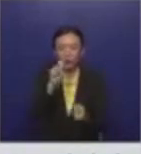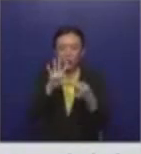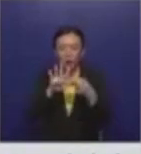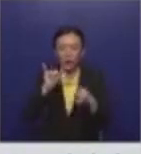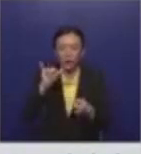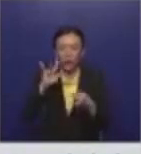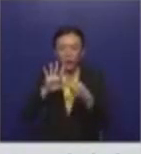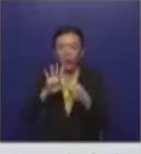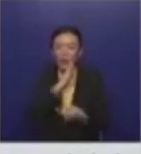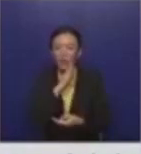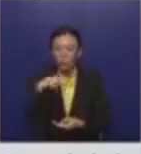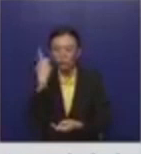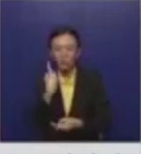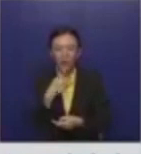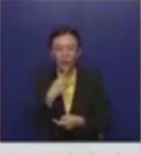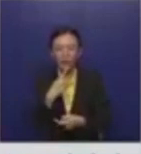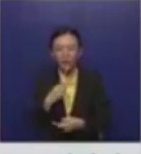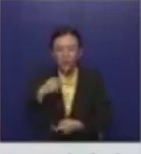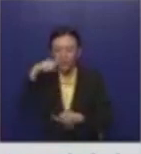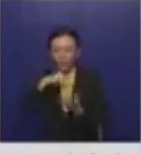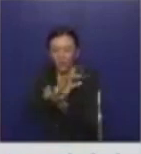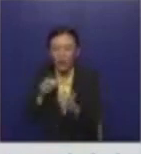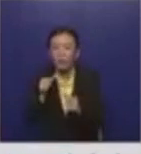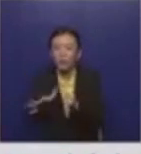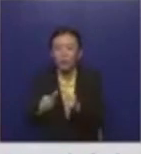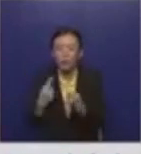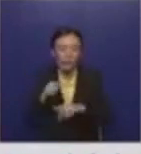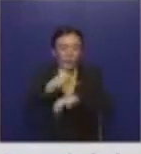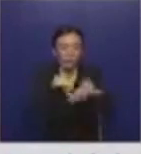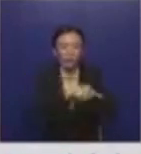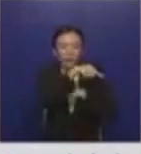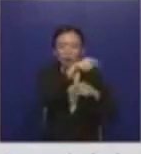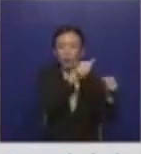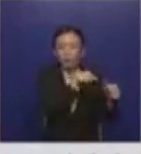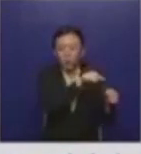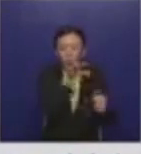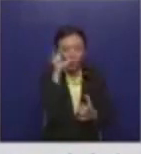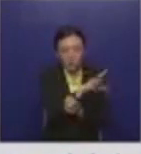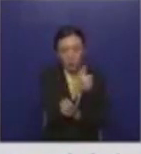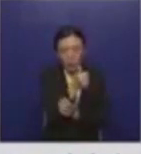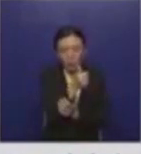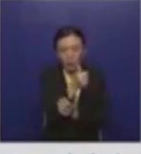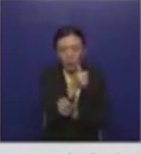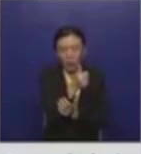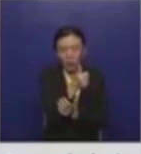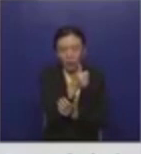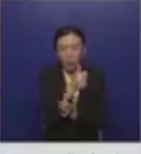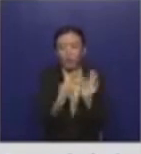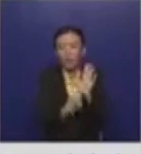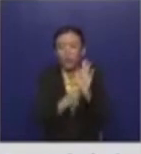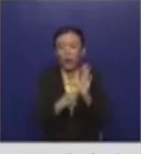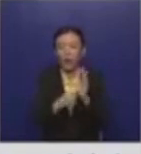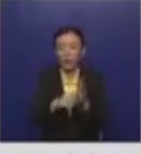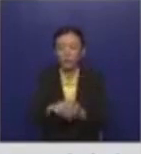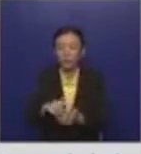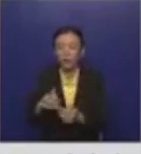นที่เขาไม่อยู่ในราชนาจักรไทยเนี่ยนะครับจะมีสภาพบังคับหรือไม่เหมืองทองอัคราครับโด